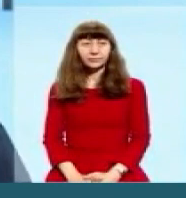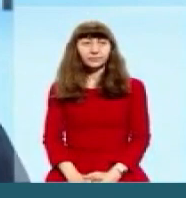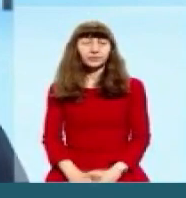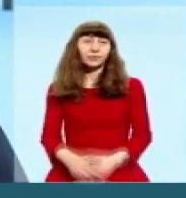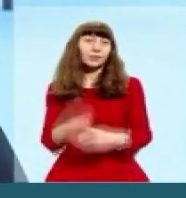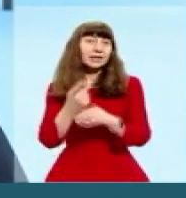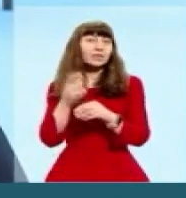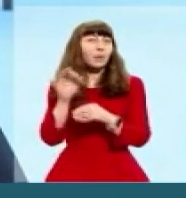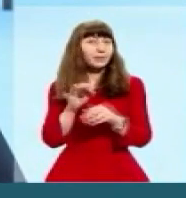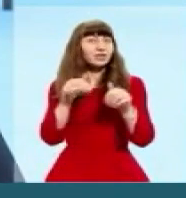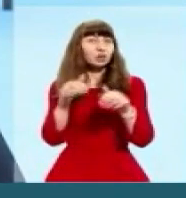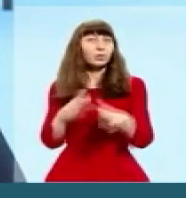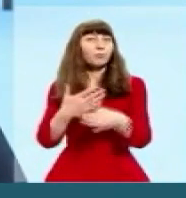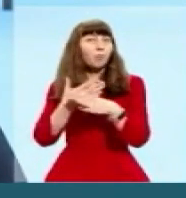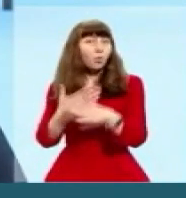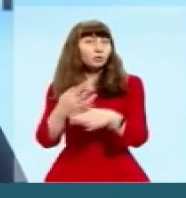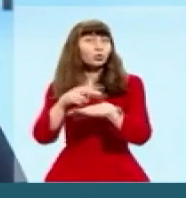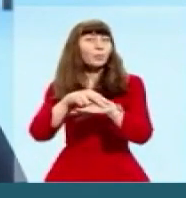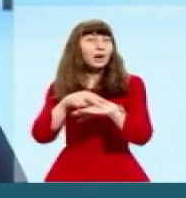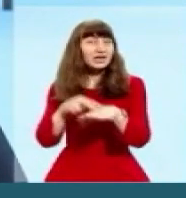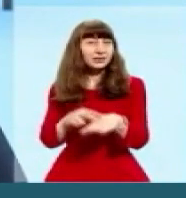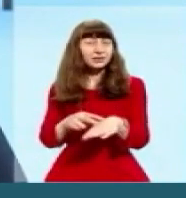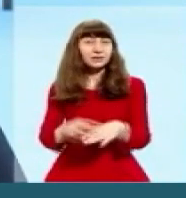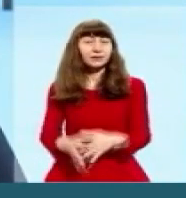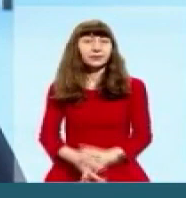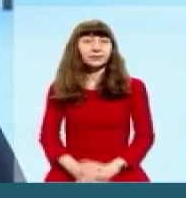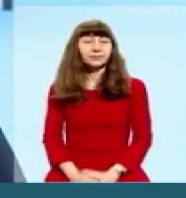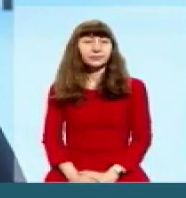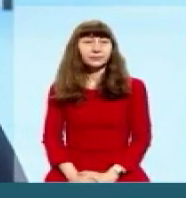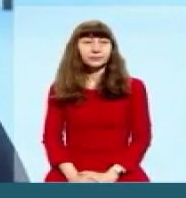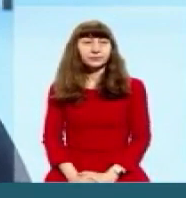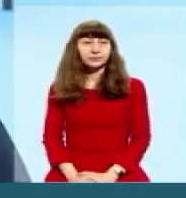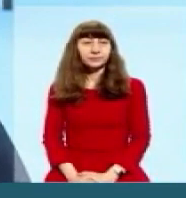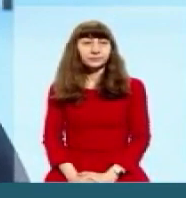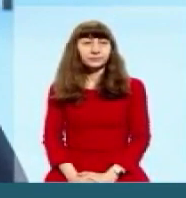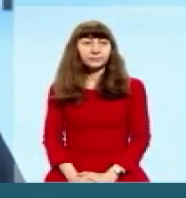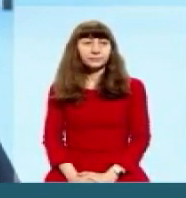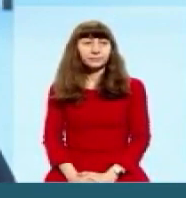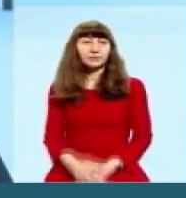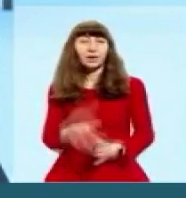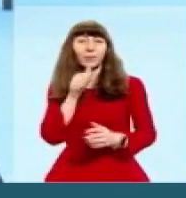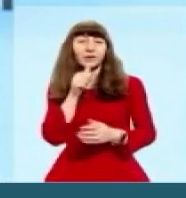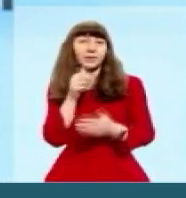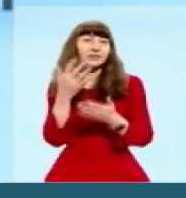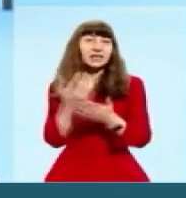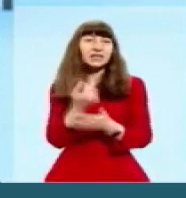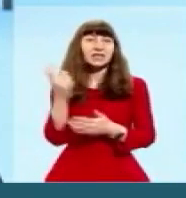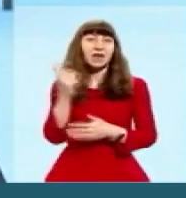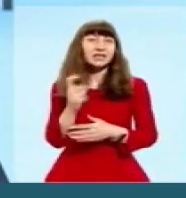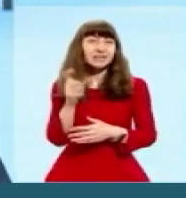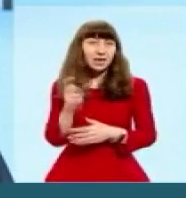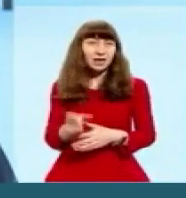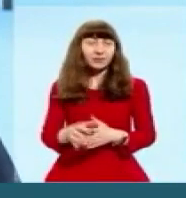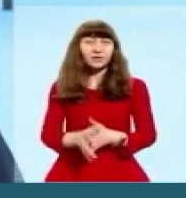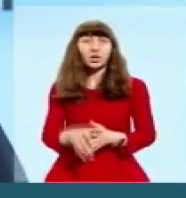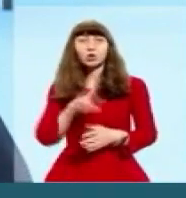бы отрабатываем такие моменты с местной полицейской службы, то есть пытаемся найти владельцев